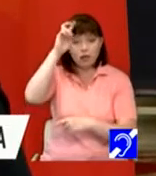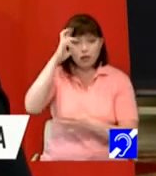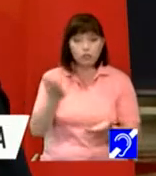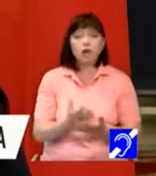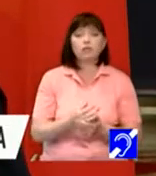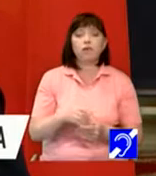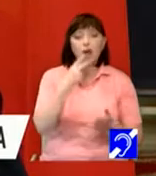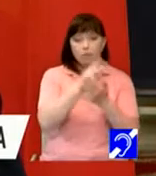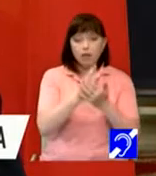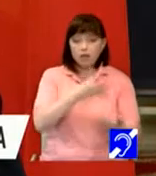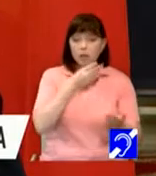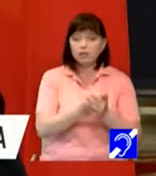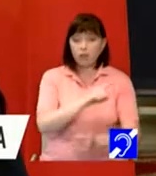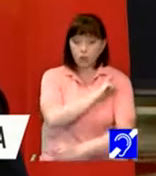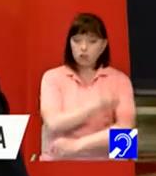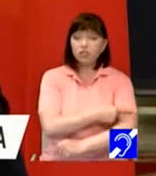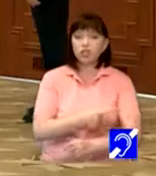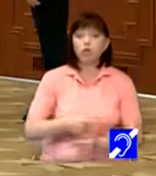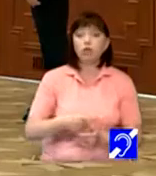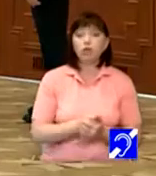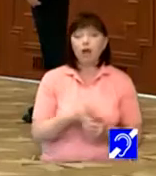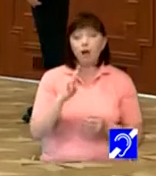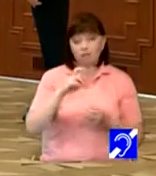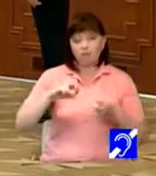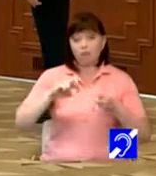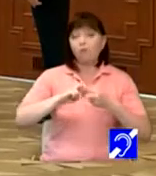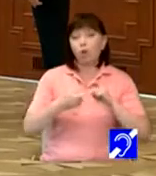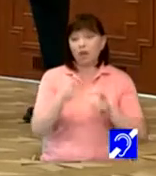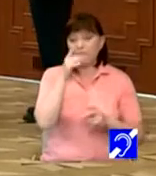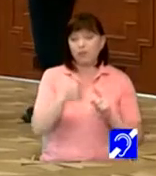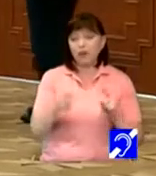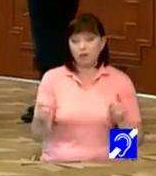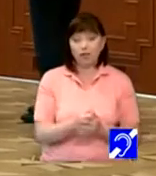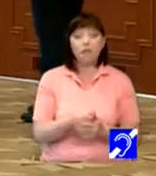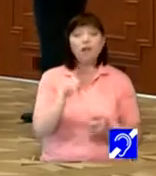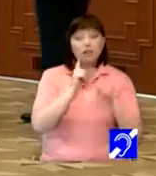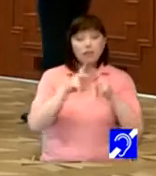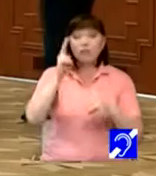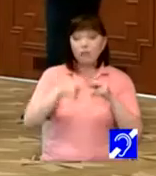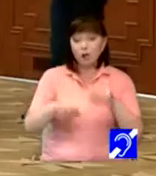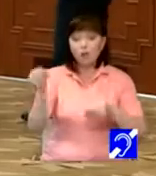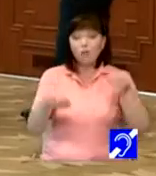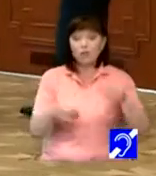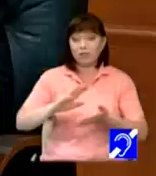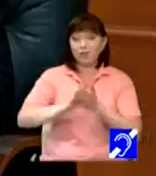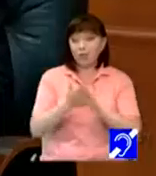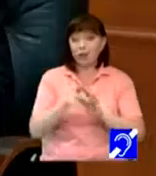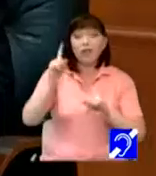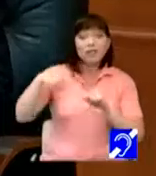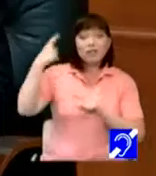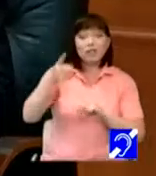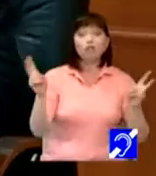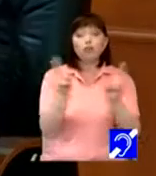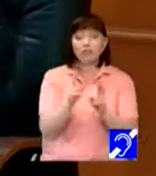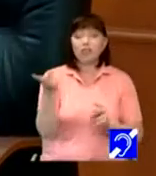special în crize. Ședința s-a încheiat cu semnarea unei declarații comune. Următoarea reuniune a celor